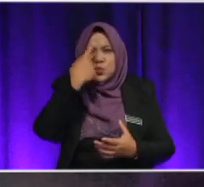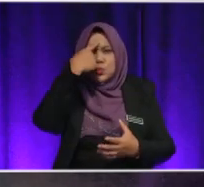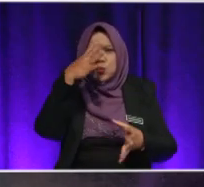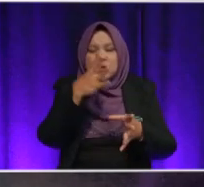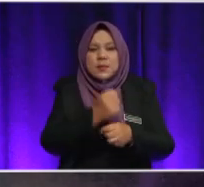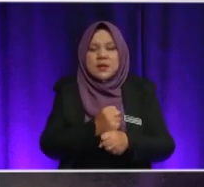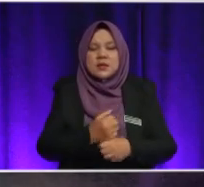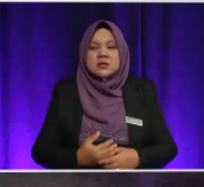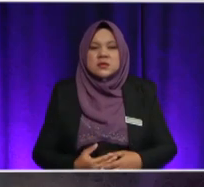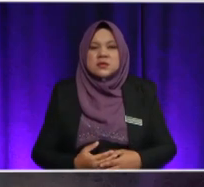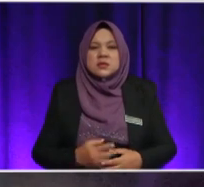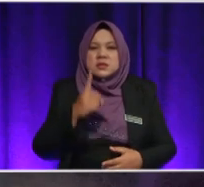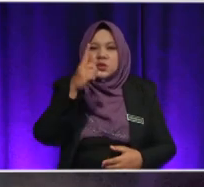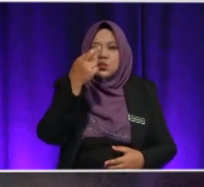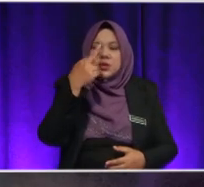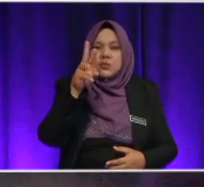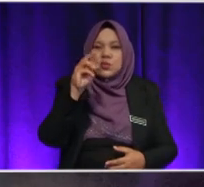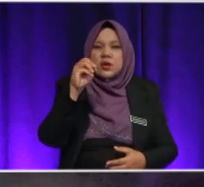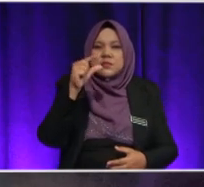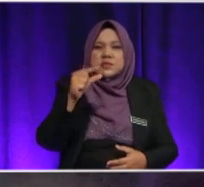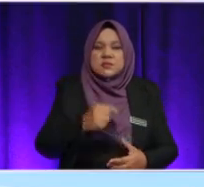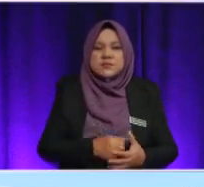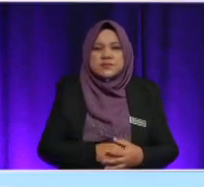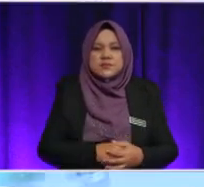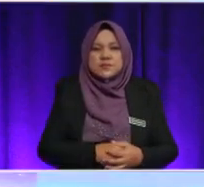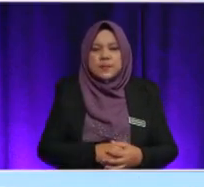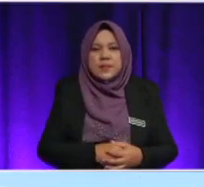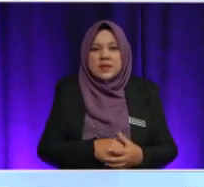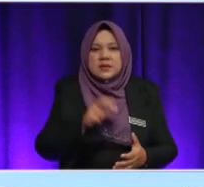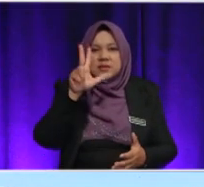untuk mendapatkan 1000 mungkin